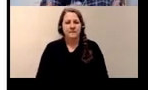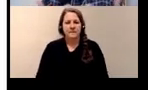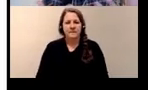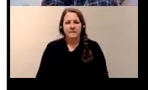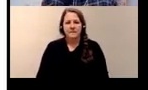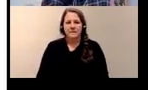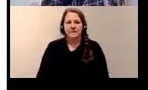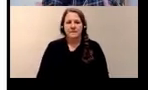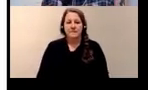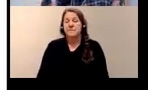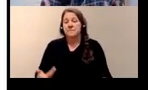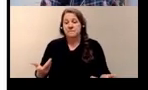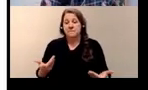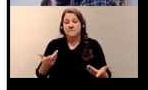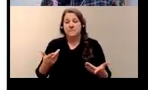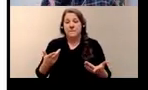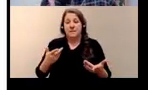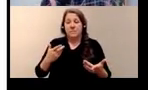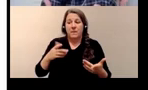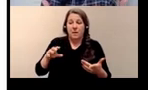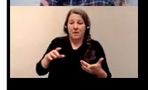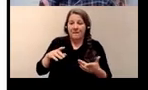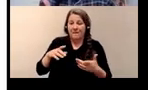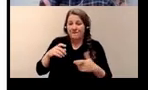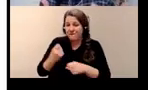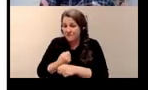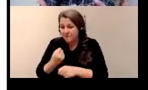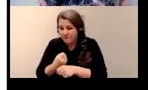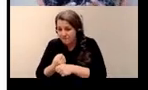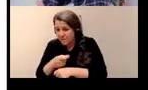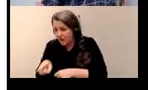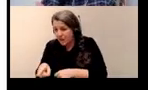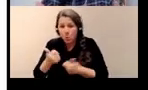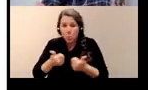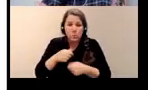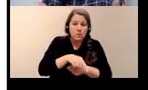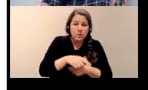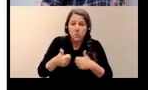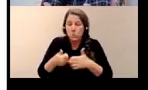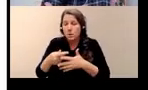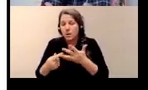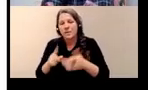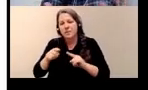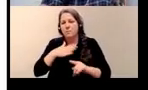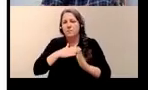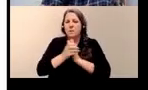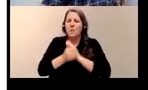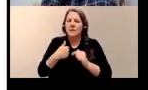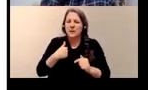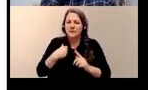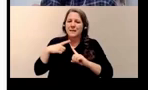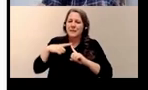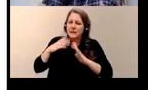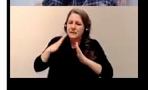disons, l'emploi de ces techniques et puis le degré d'expertise dépendra souvent des techniciens